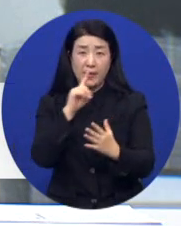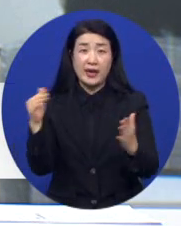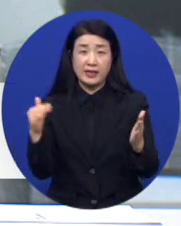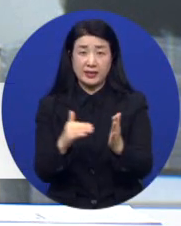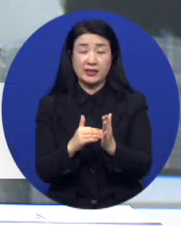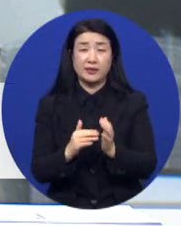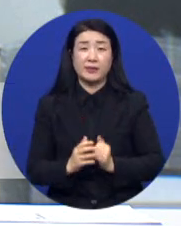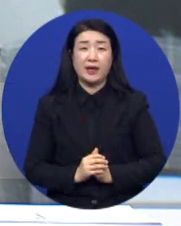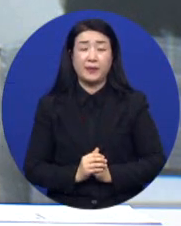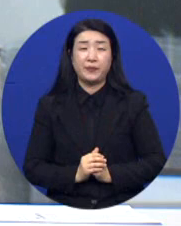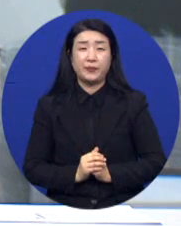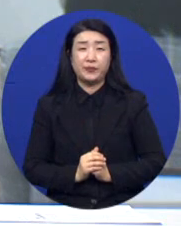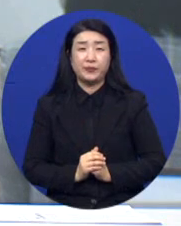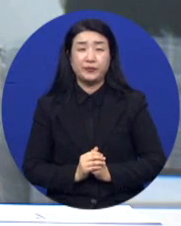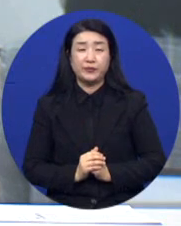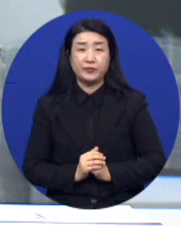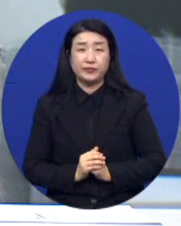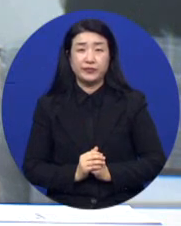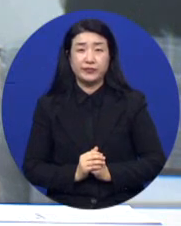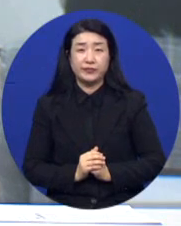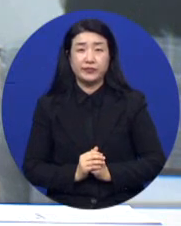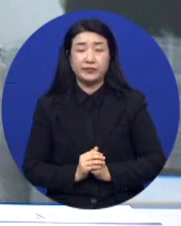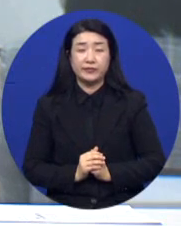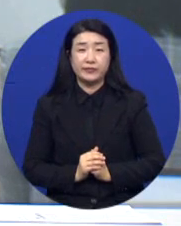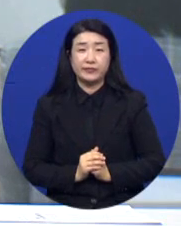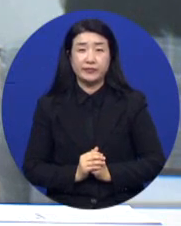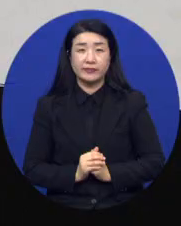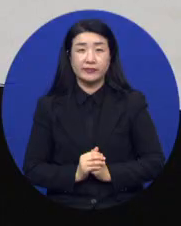나섰습니다 조인호 기자입니다